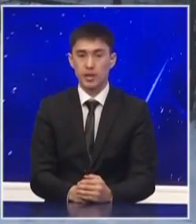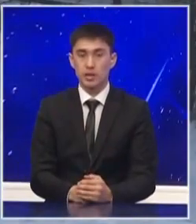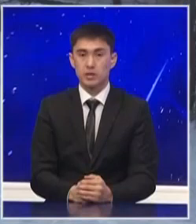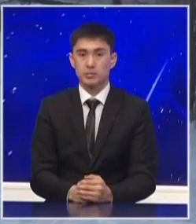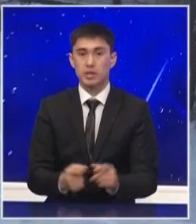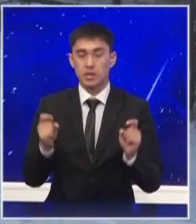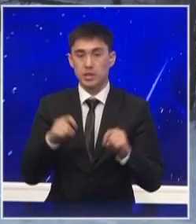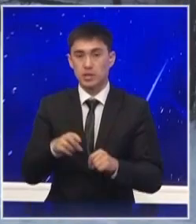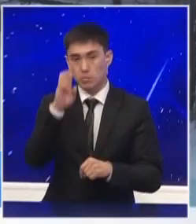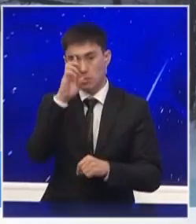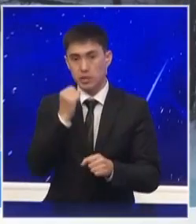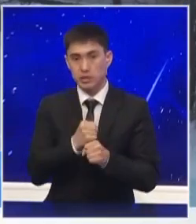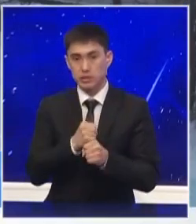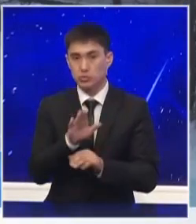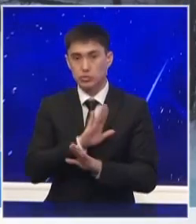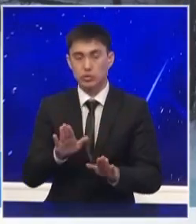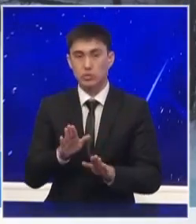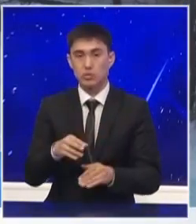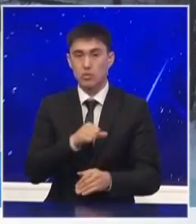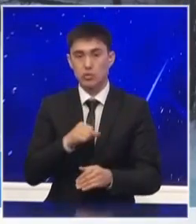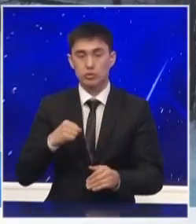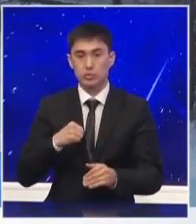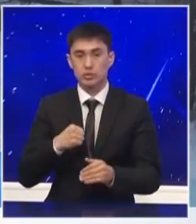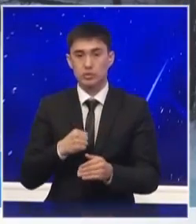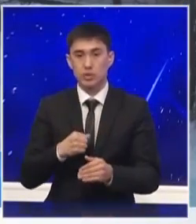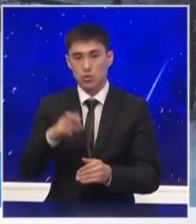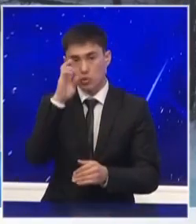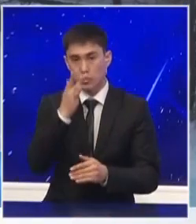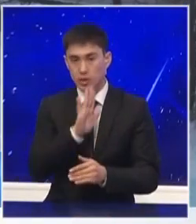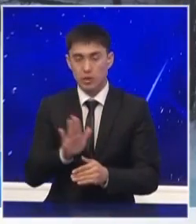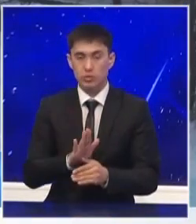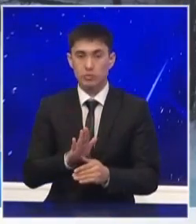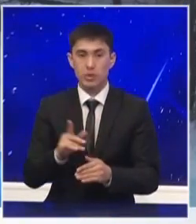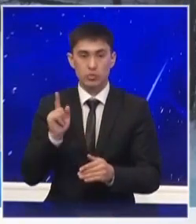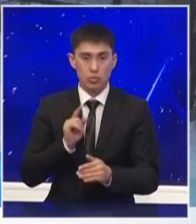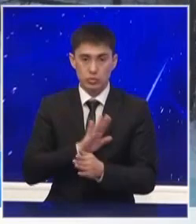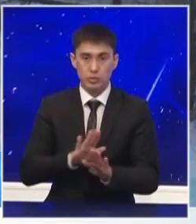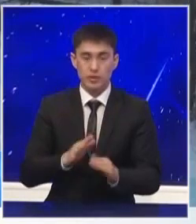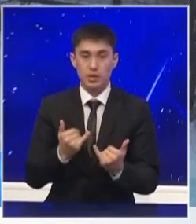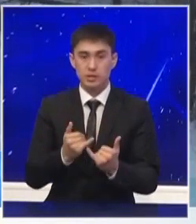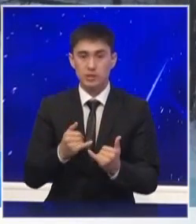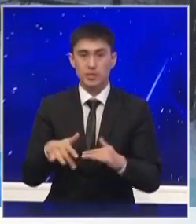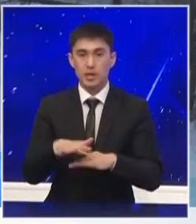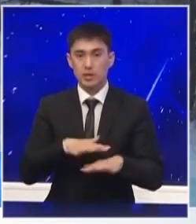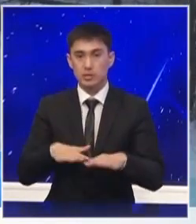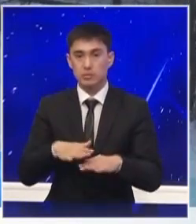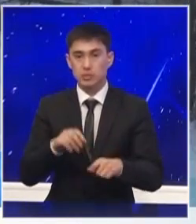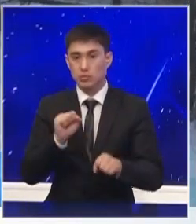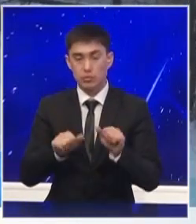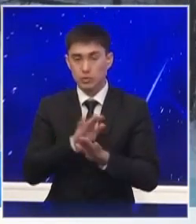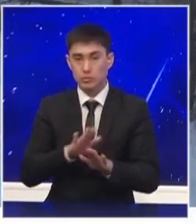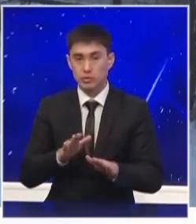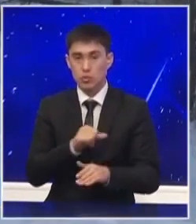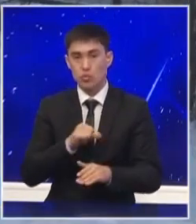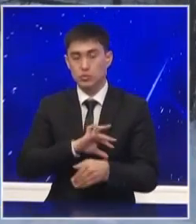мынаны мемлекет жасады ма дейді, жоқ мемлекет емес, өзіміз үкіметке қарап отырмай, қазір нарық заманында ол мүмкін емес. Сондықтан